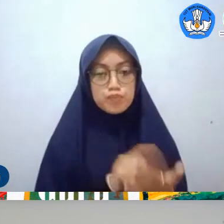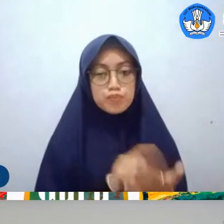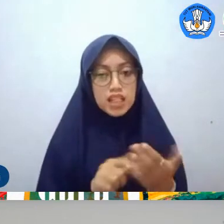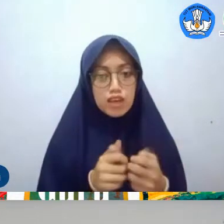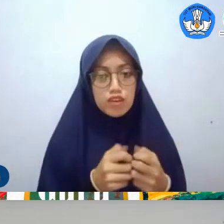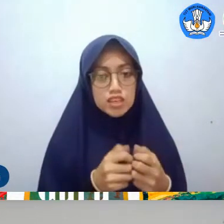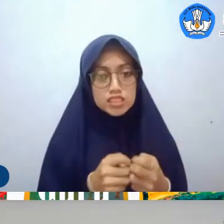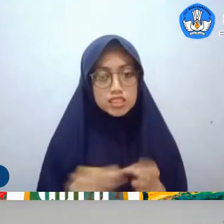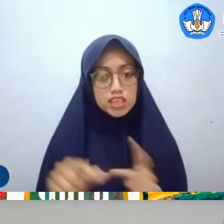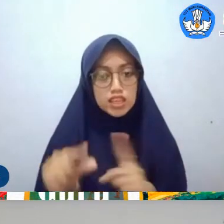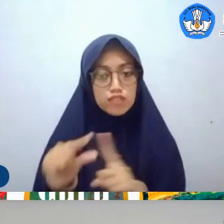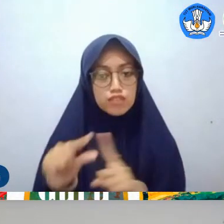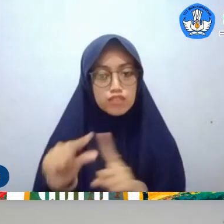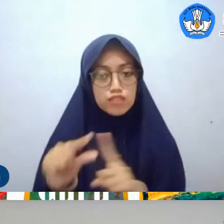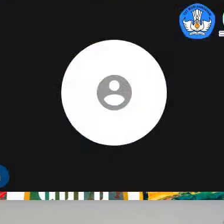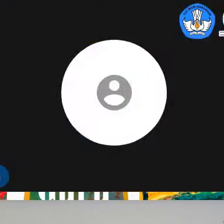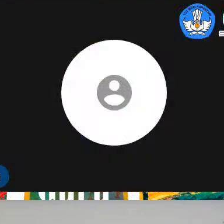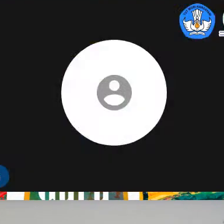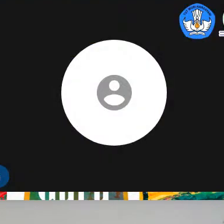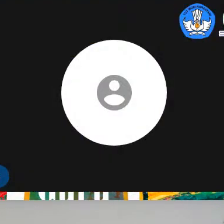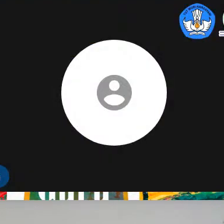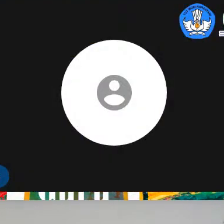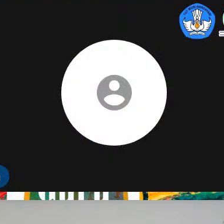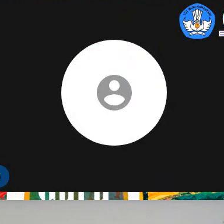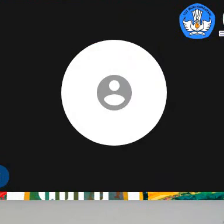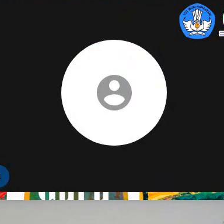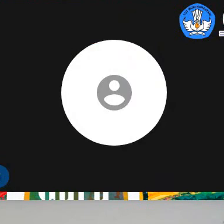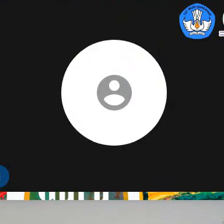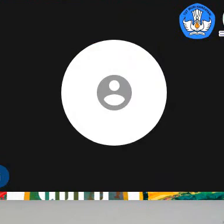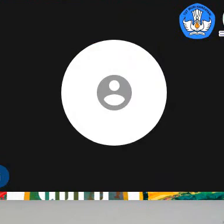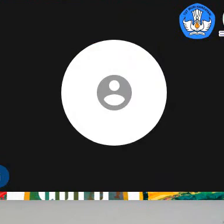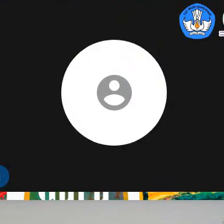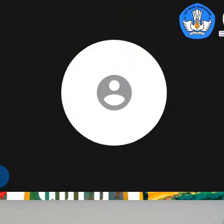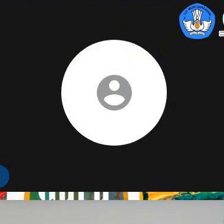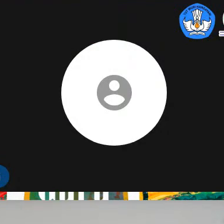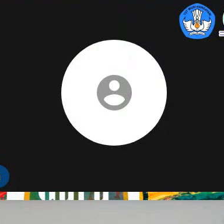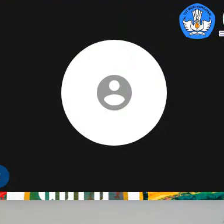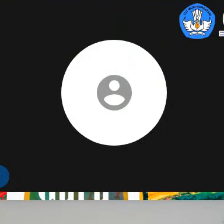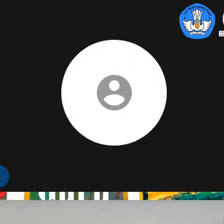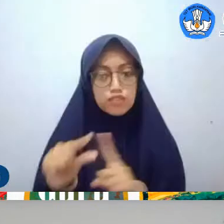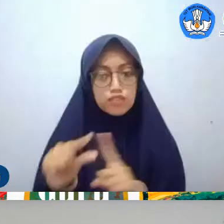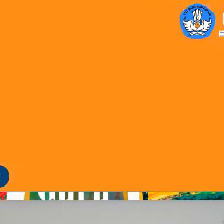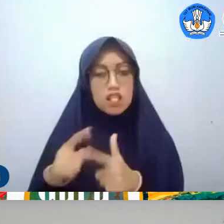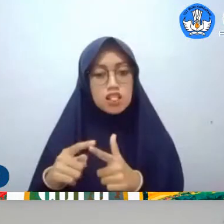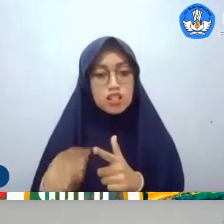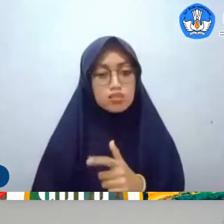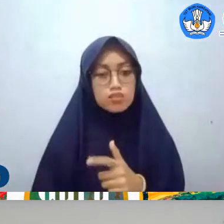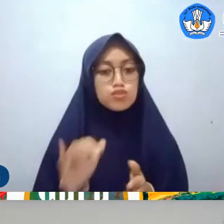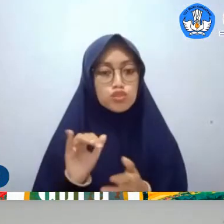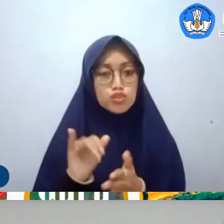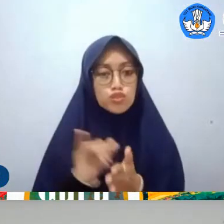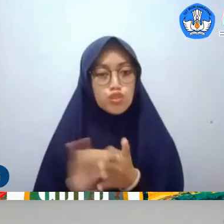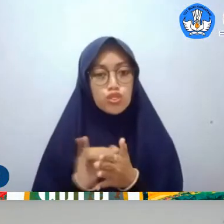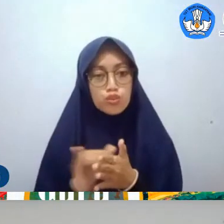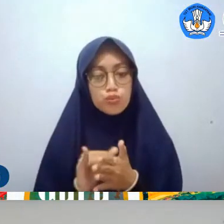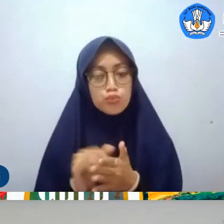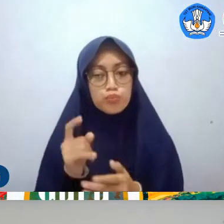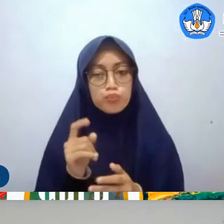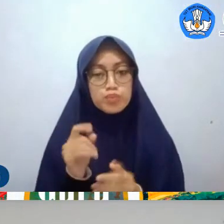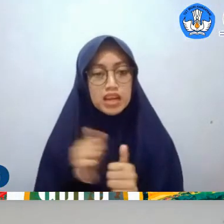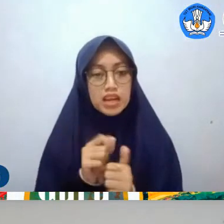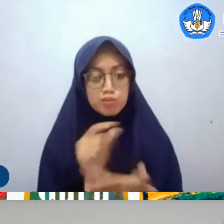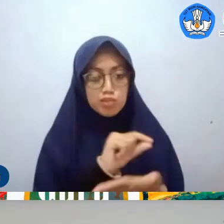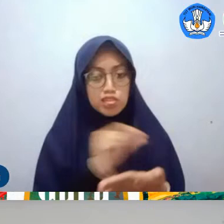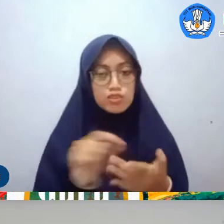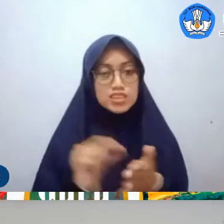komentar di Facebook dan atau di YouTube ya, atau di Twitter ya, dengan menuliskan nama,